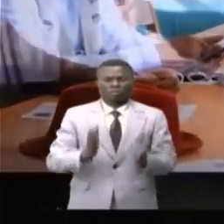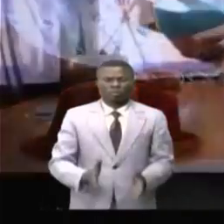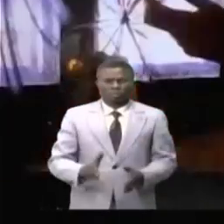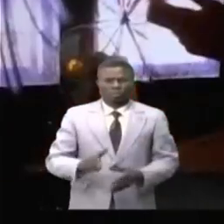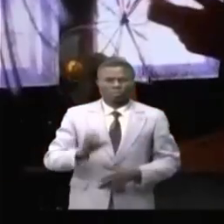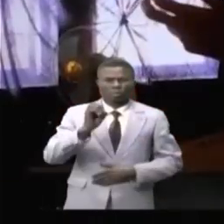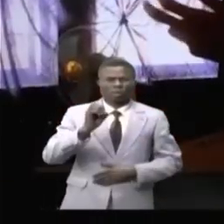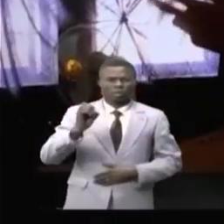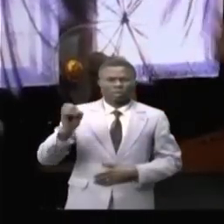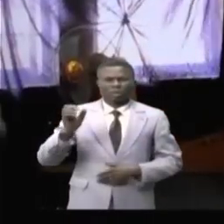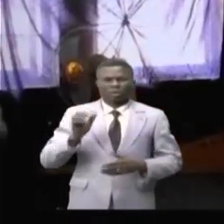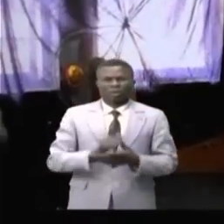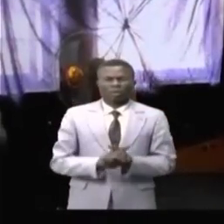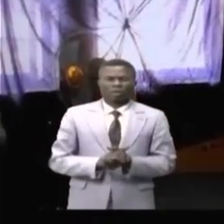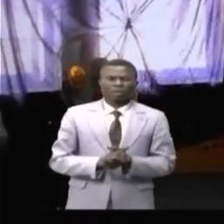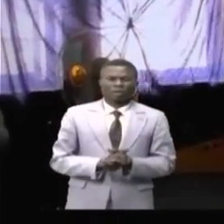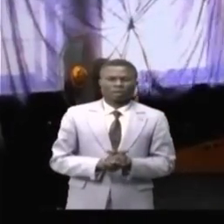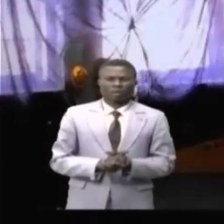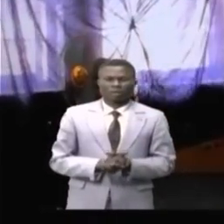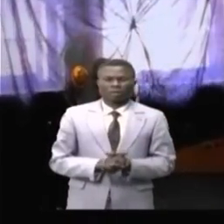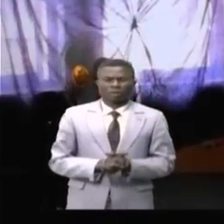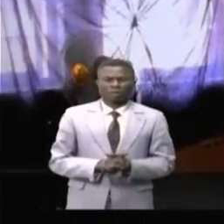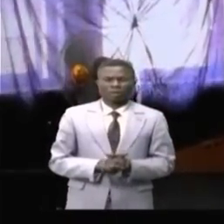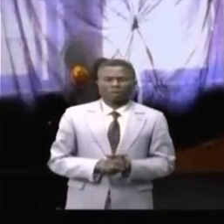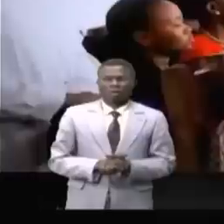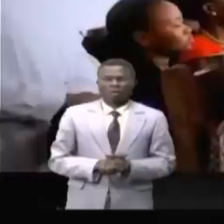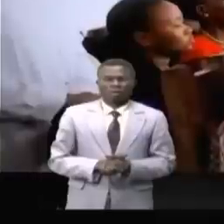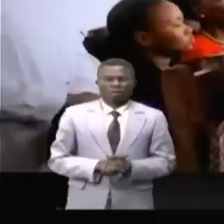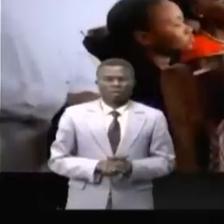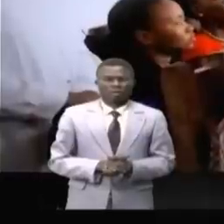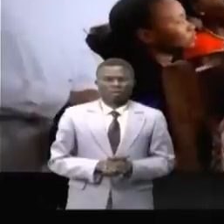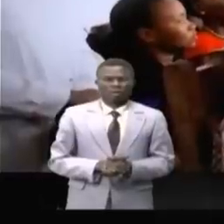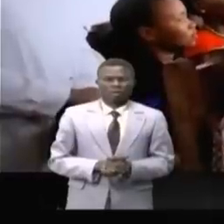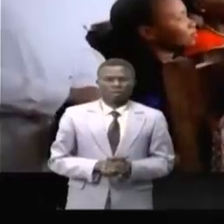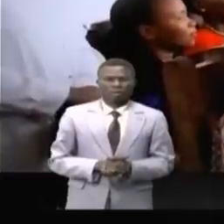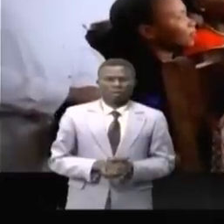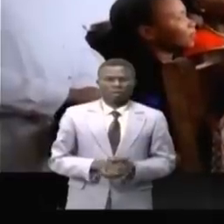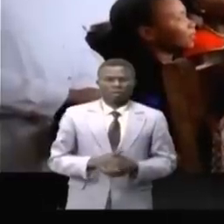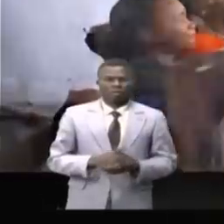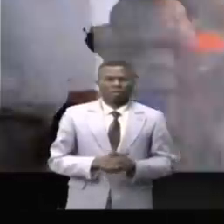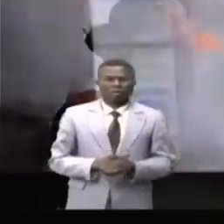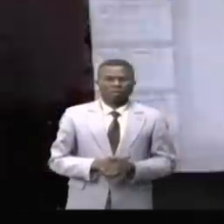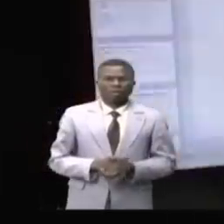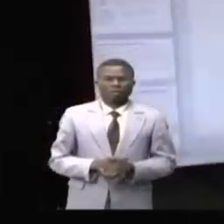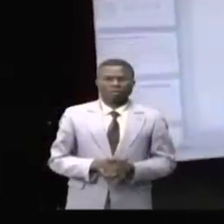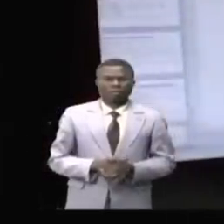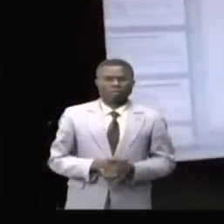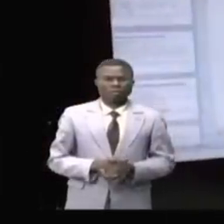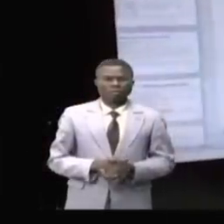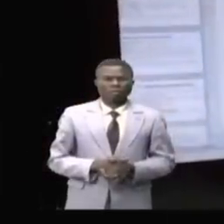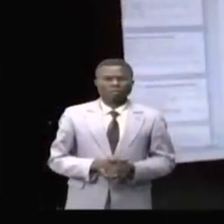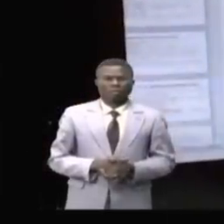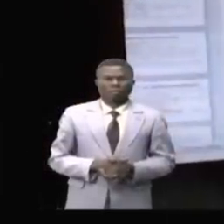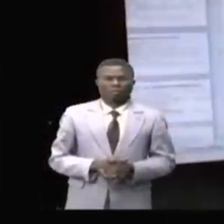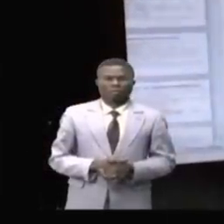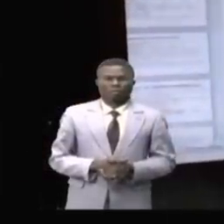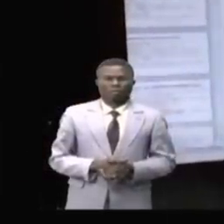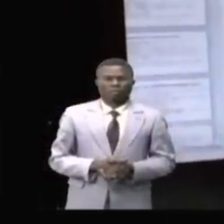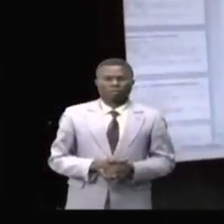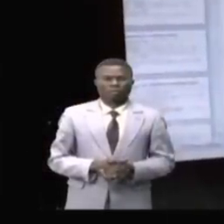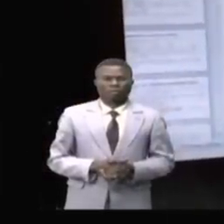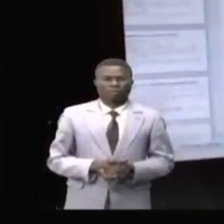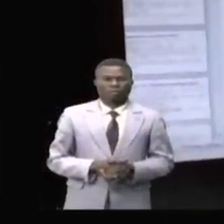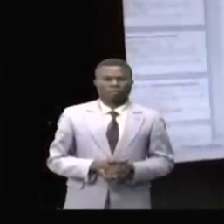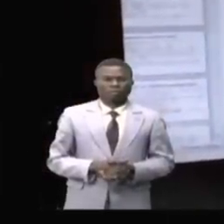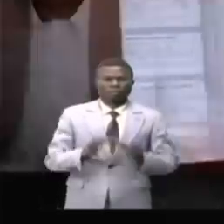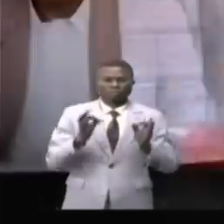l'office de voirie et drainage sur les trois sites prioritaires, notamment SNCC, PK706 et